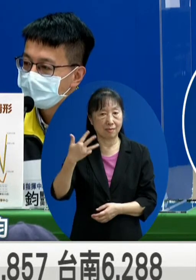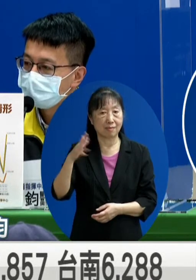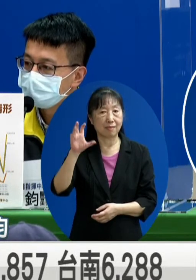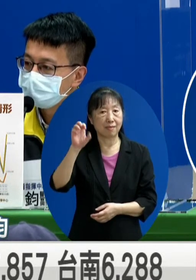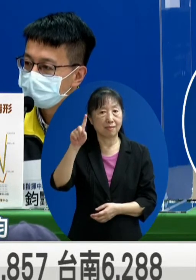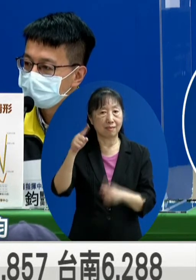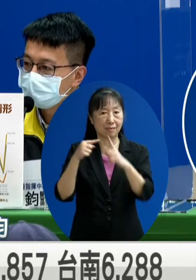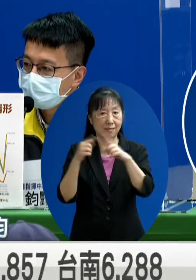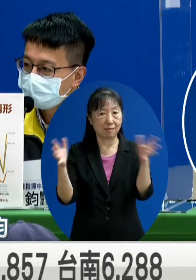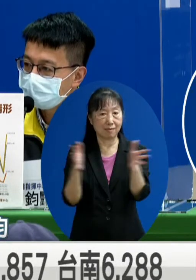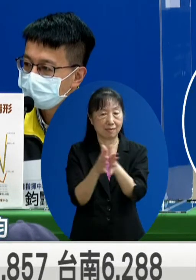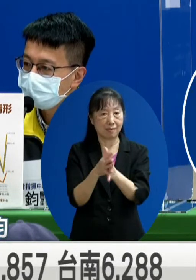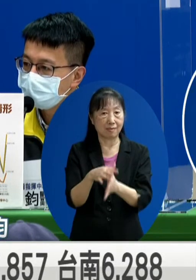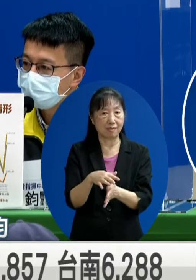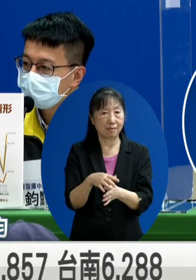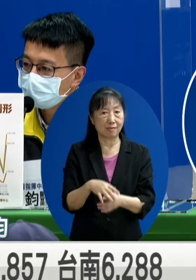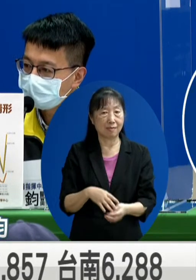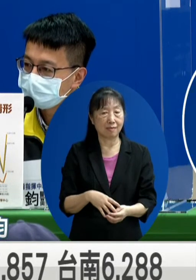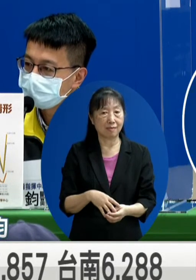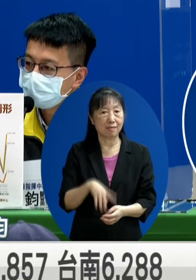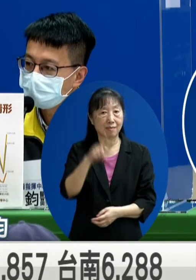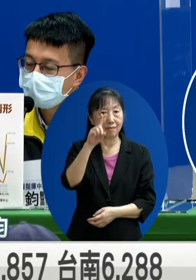所以合计是